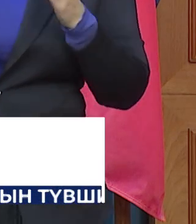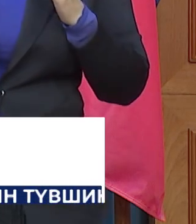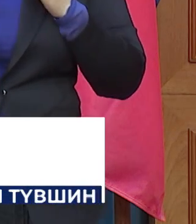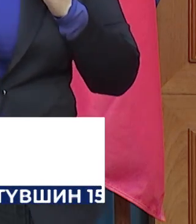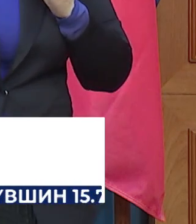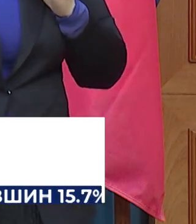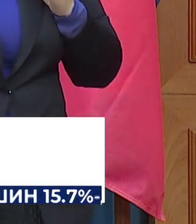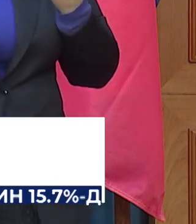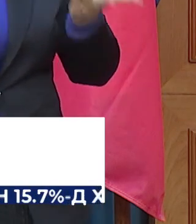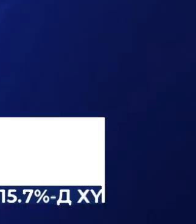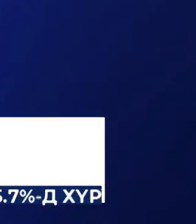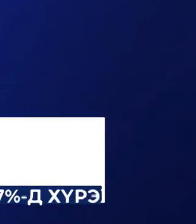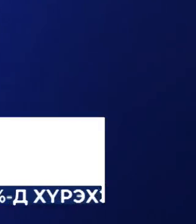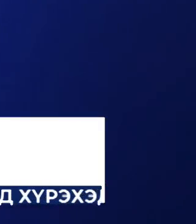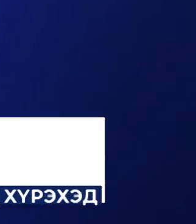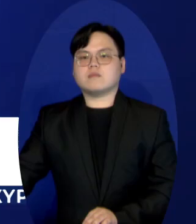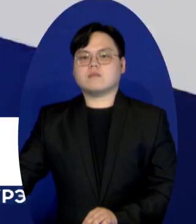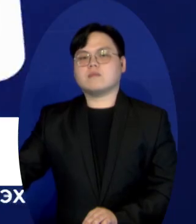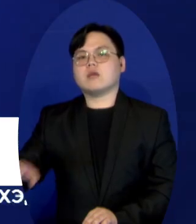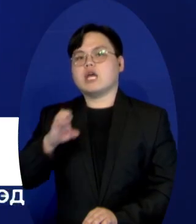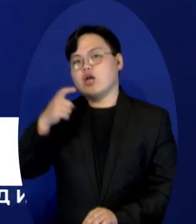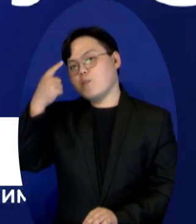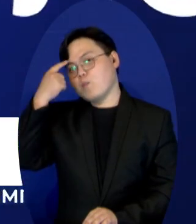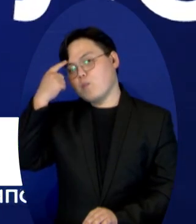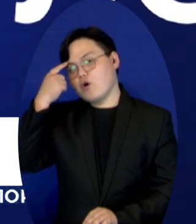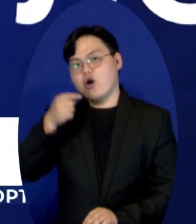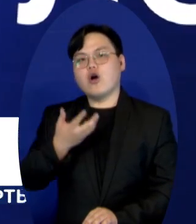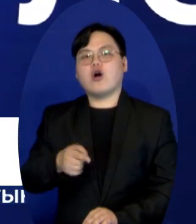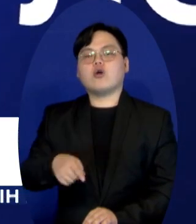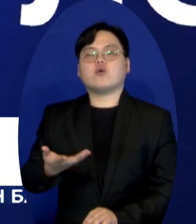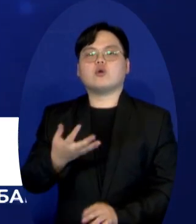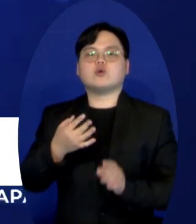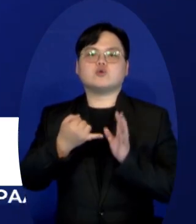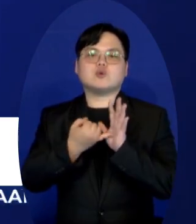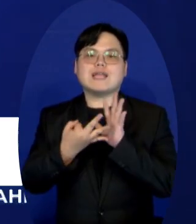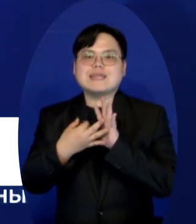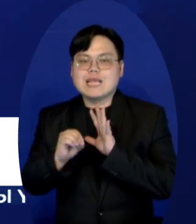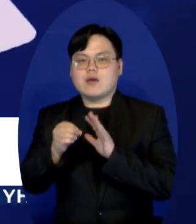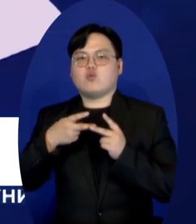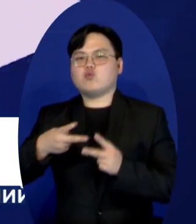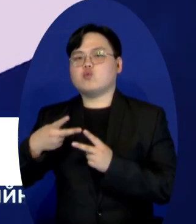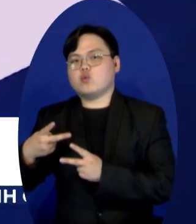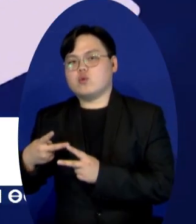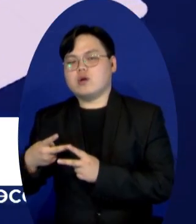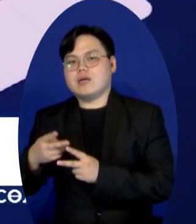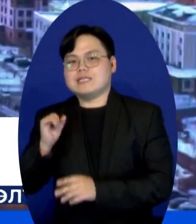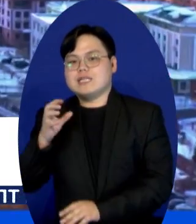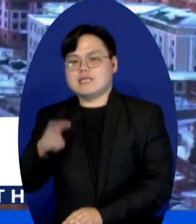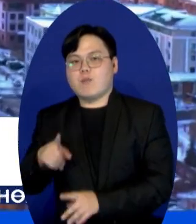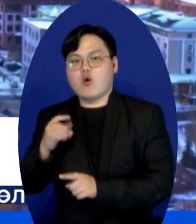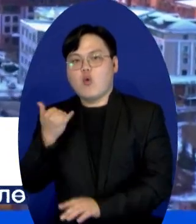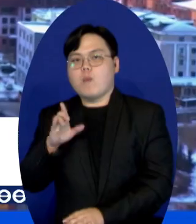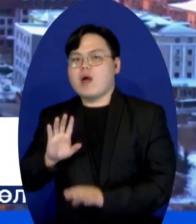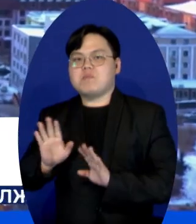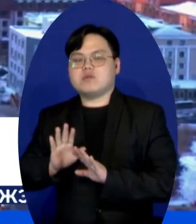боломж нэгж байгаа гэж хэлж байна. E-Монгол энэ одоогийн байдлаар 680 гаруй төрийн үйлчлэгийг үзүүлж байна. Системийг орон нутгаар холбосноор үйлчлэгээний